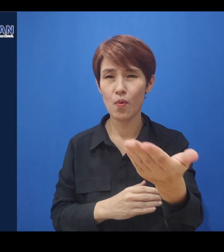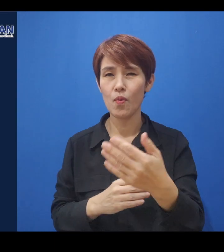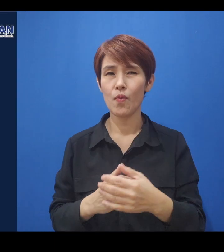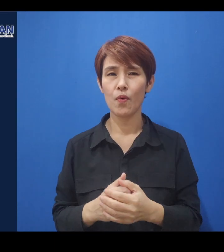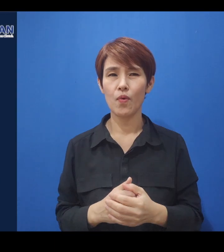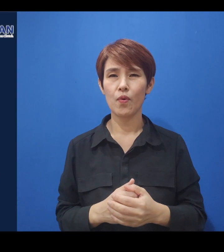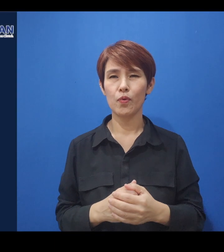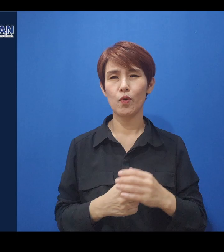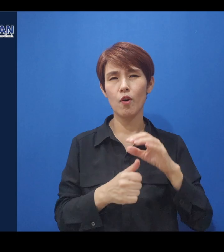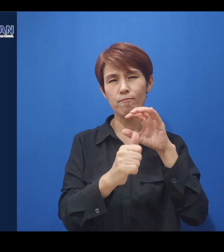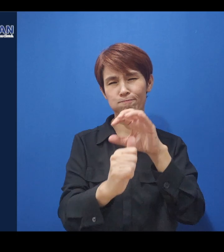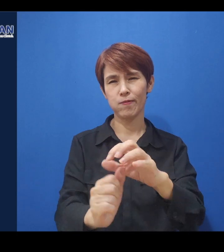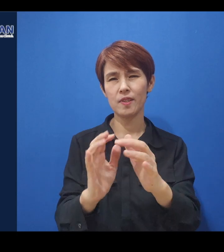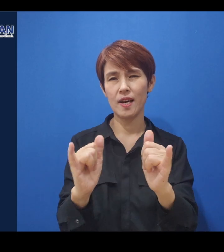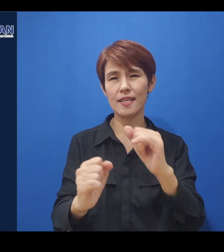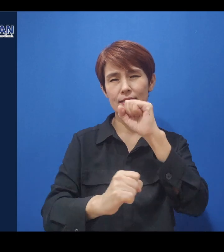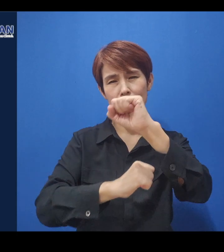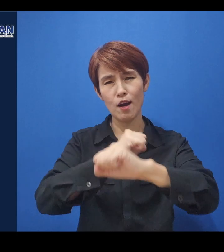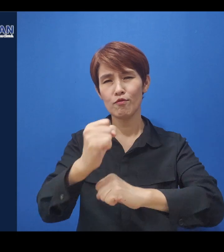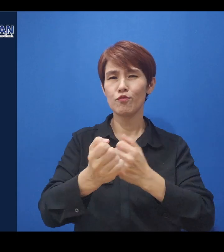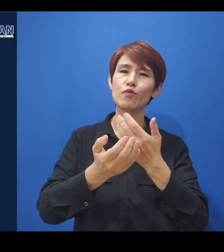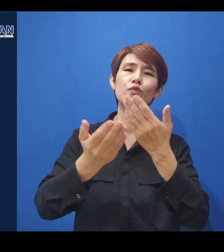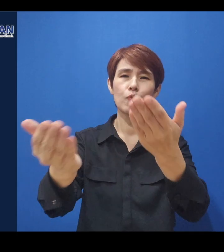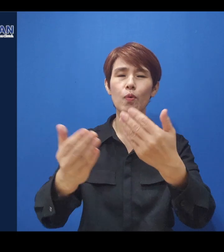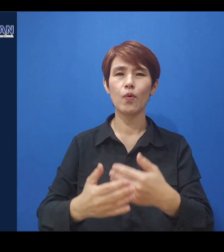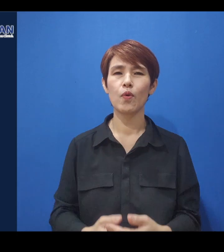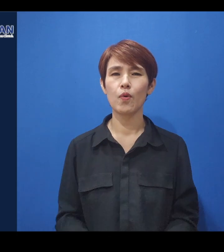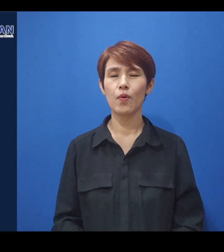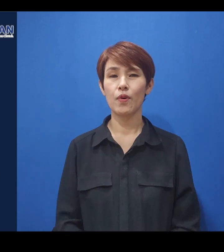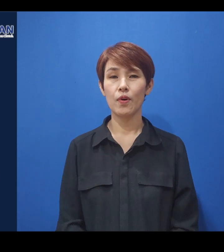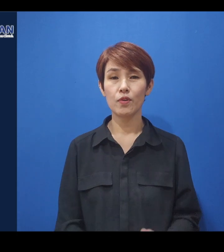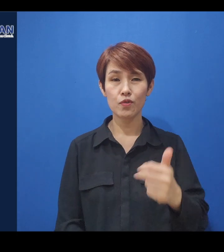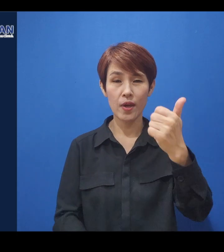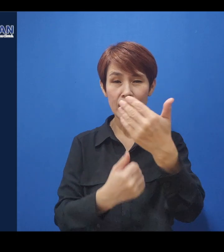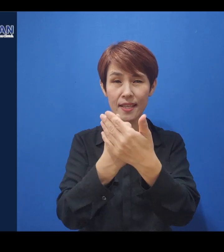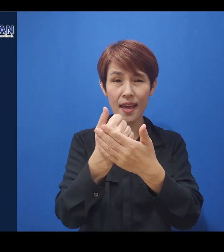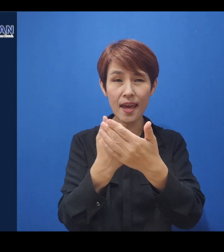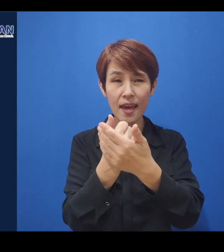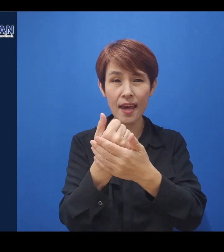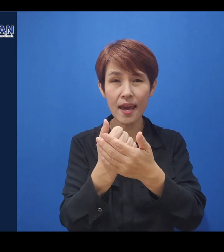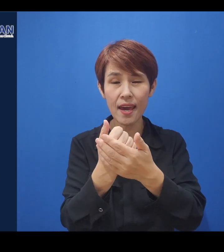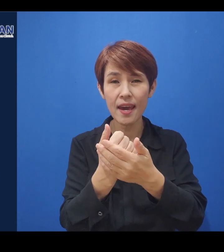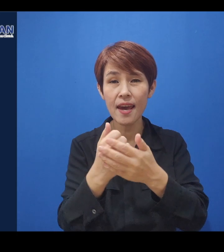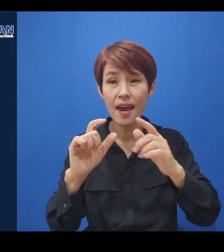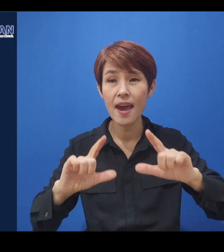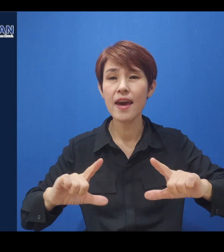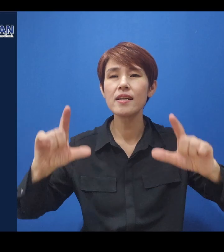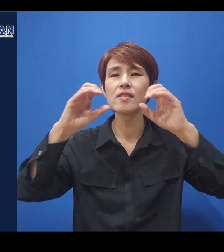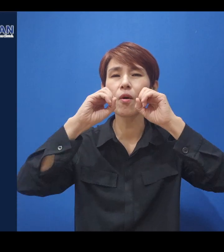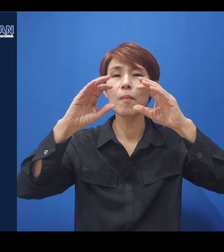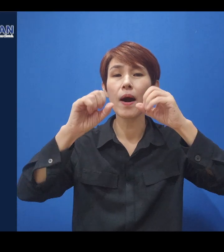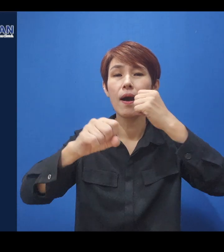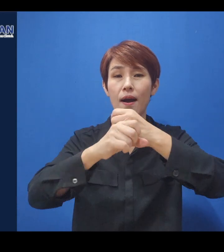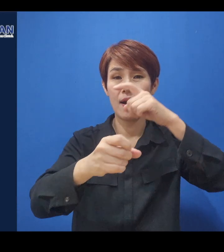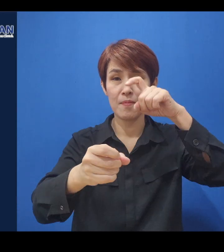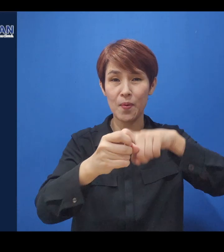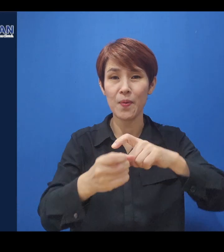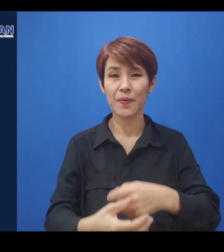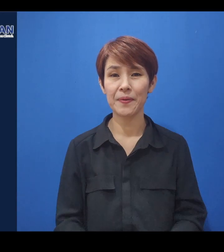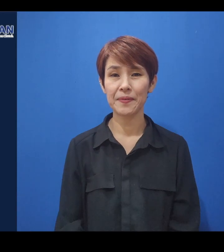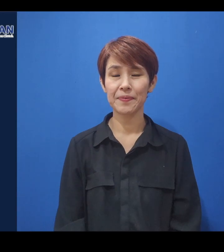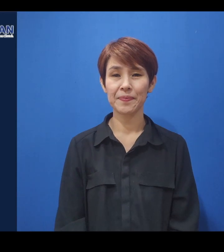뜨게 하시고 눌린 자는 완전히 자유롭게 하고 주의 은혜의 해를 전파하게 하려